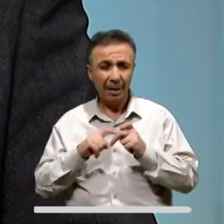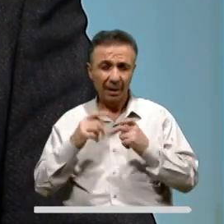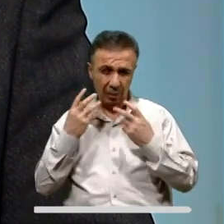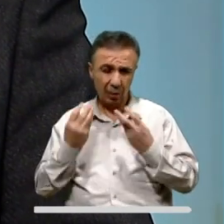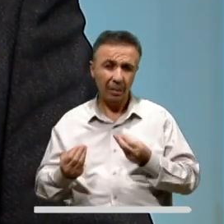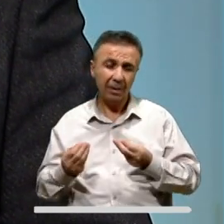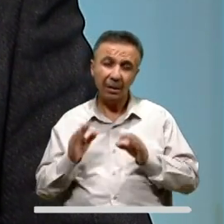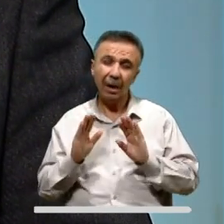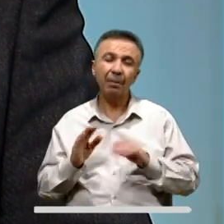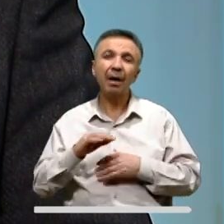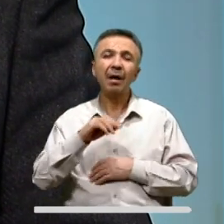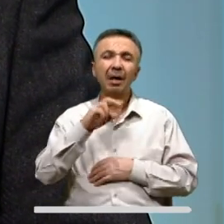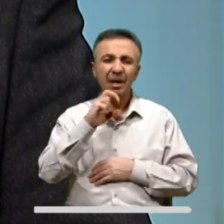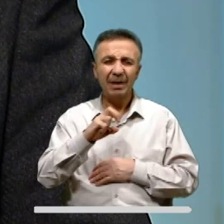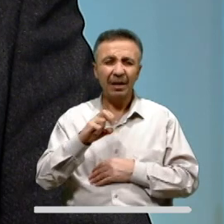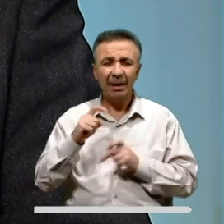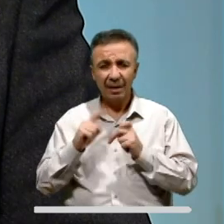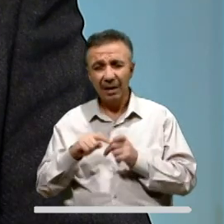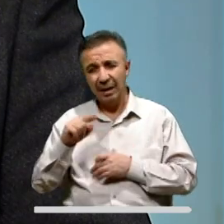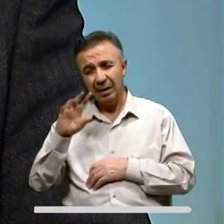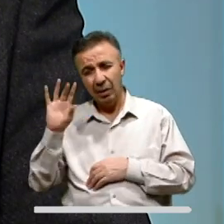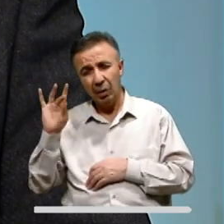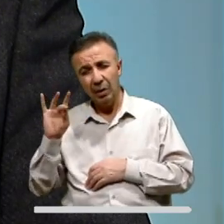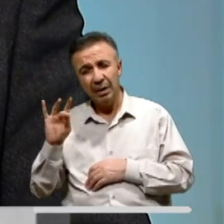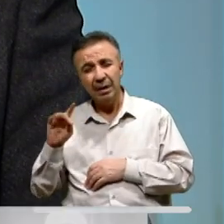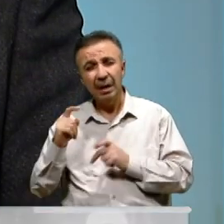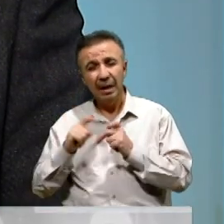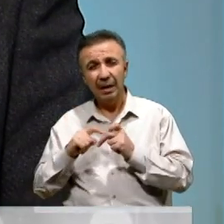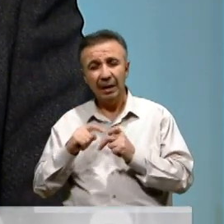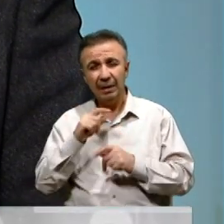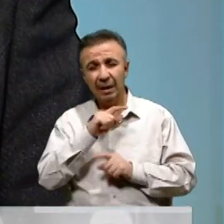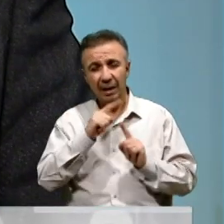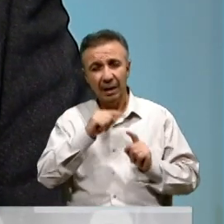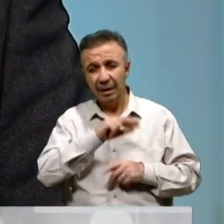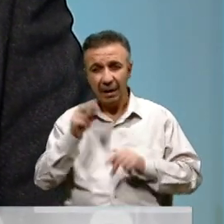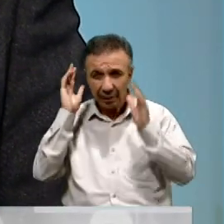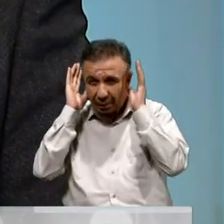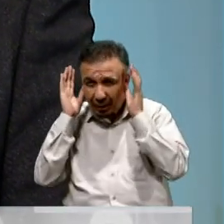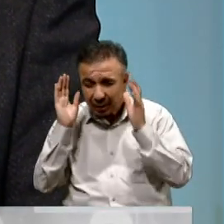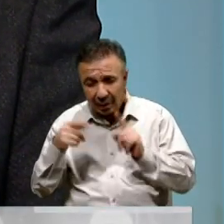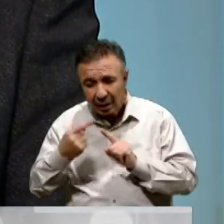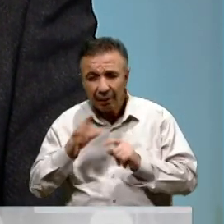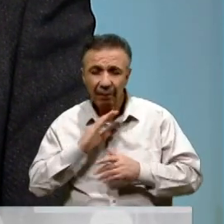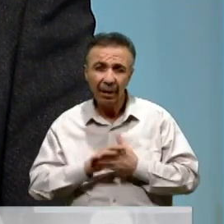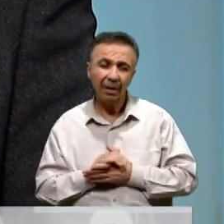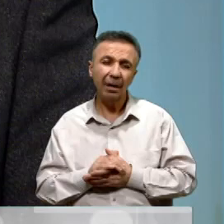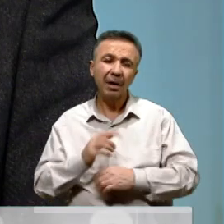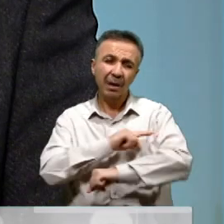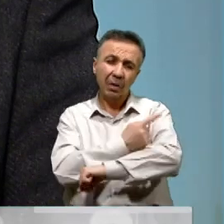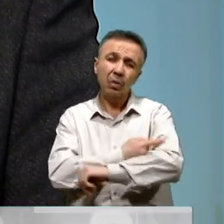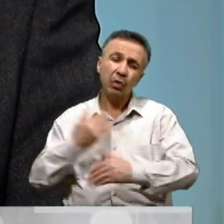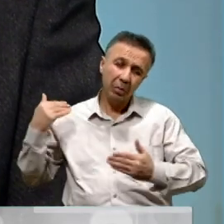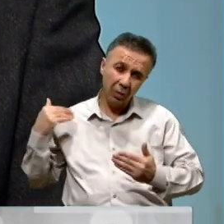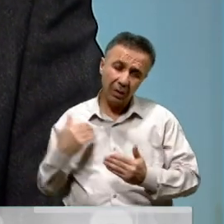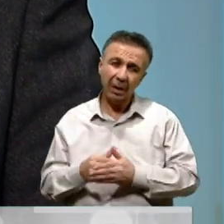olmasıdır. Ama 8 rekat, 12 rekat şeklinde de rivayetler bulunmaktadır. Onun için gücümüz yettiği